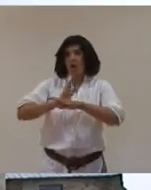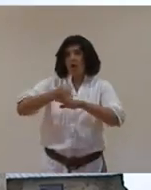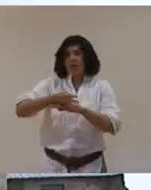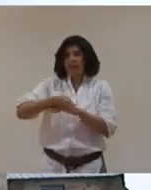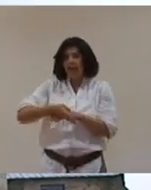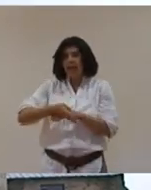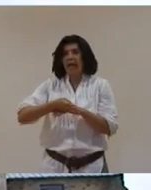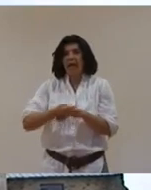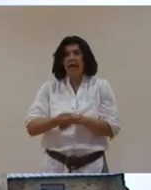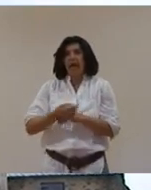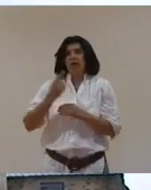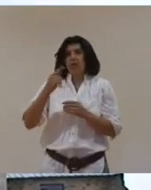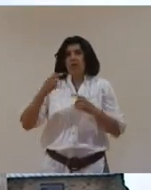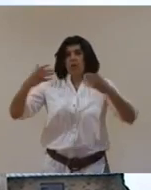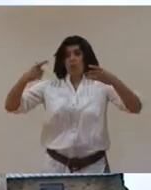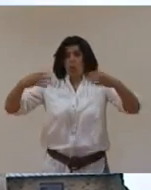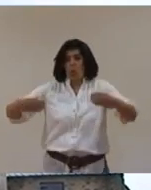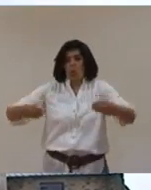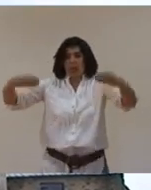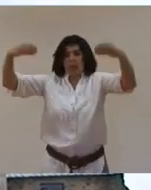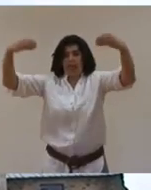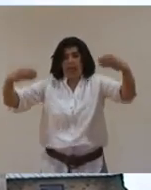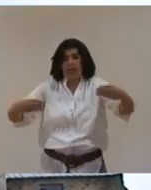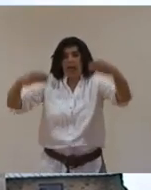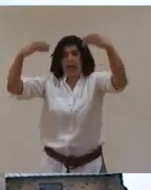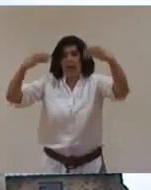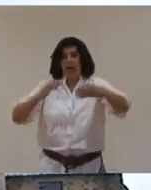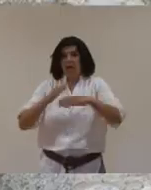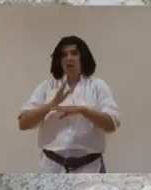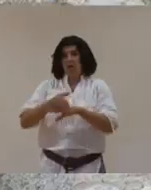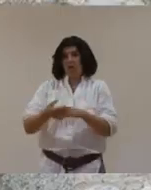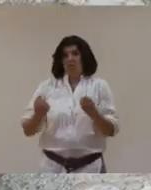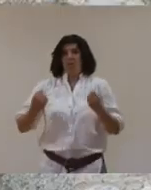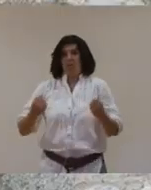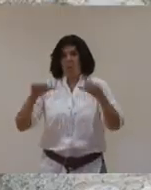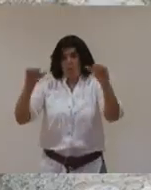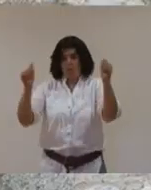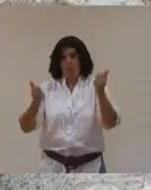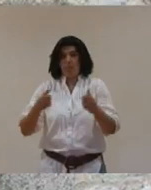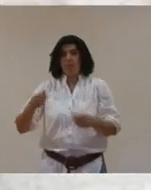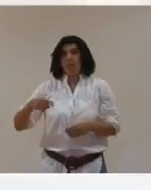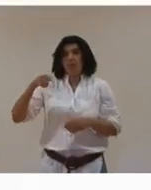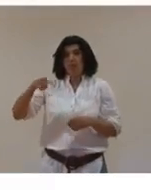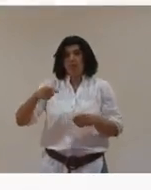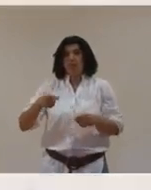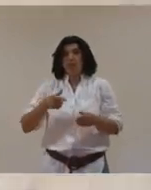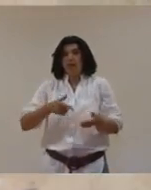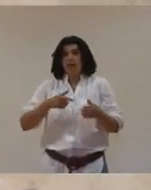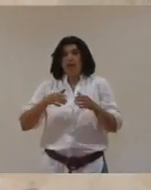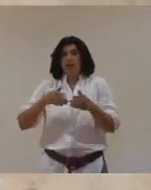Le châtelet d'entrée, daté du XIVe siècle, est composé de deux tours jumelles qui forment l'entrée principale.